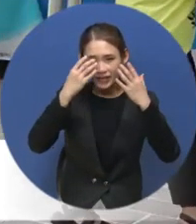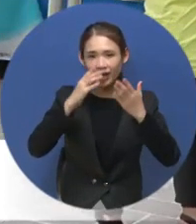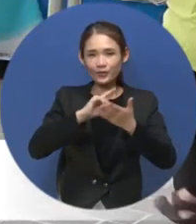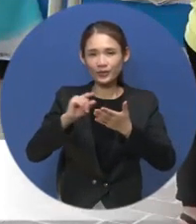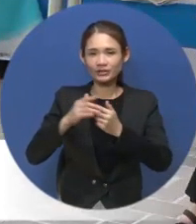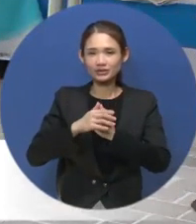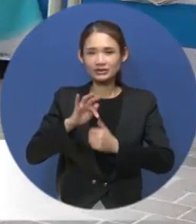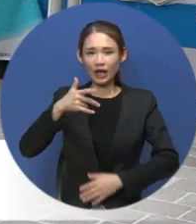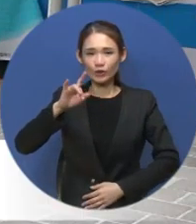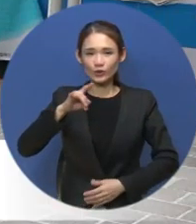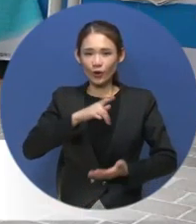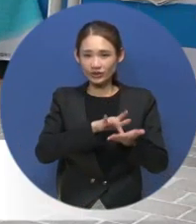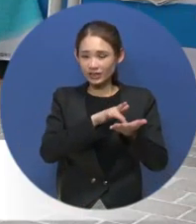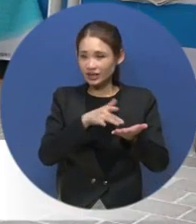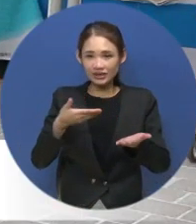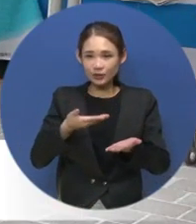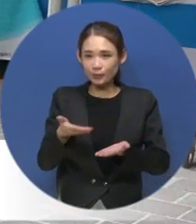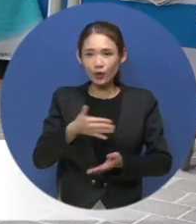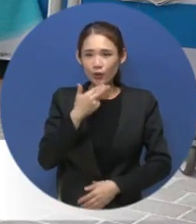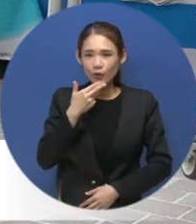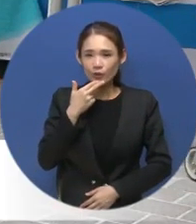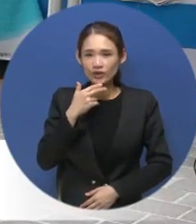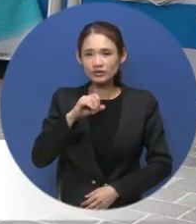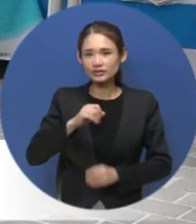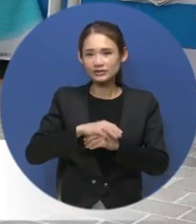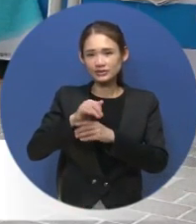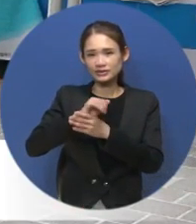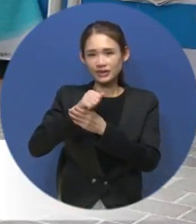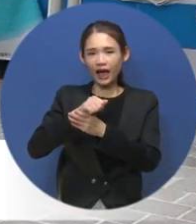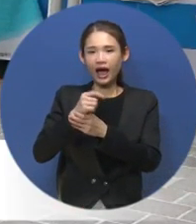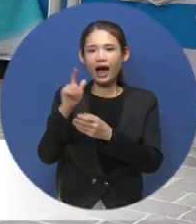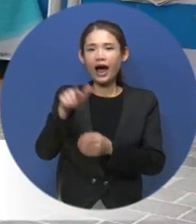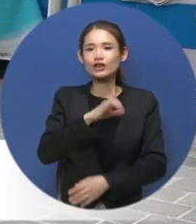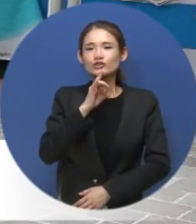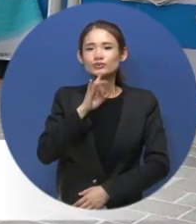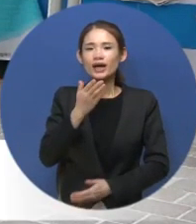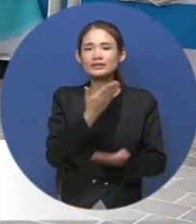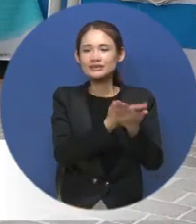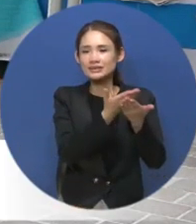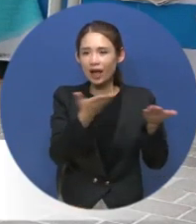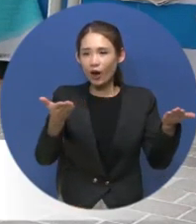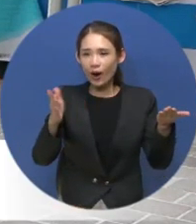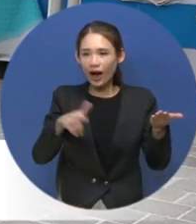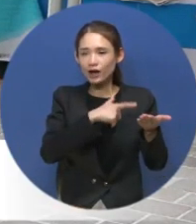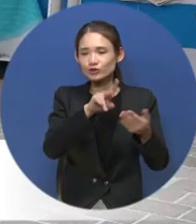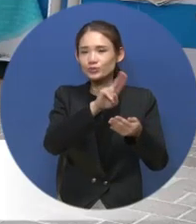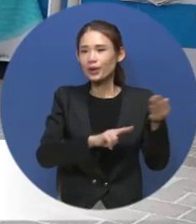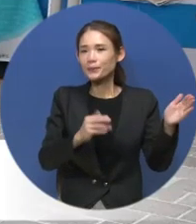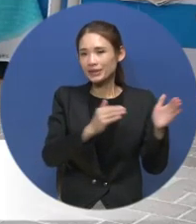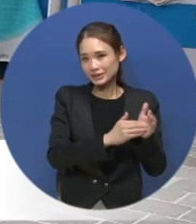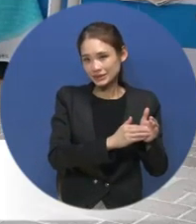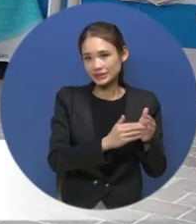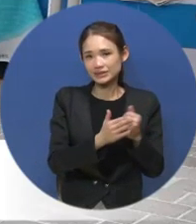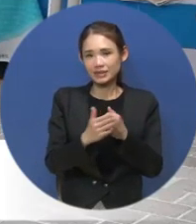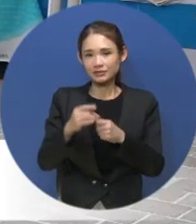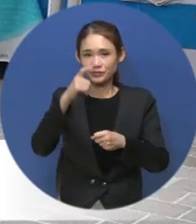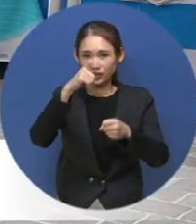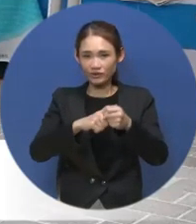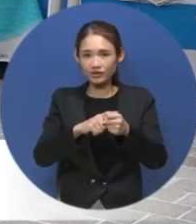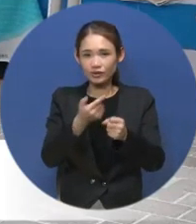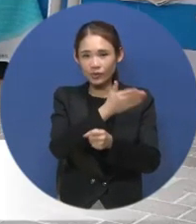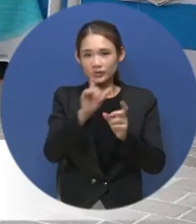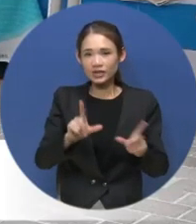로컬푸드는 시와 시민들이 출자해서 만든 곳입니다. 저희가 6년 되었고요. 가장 장점은 일단